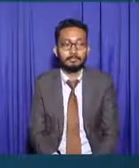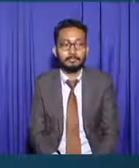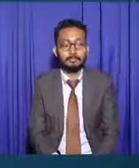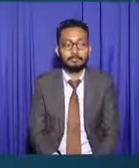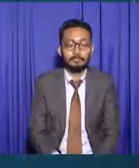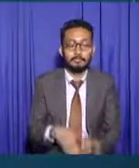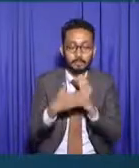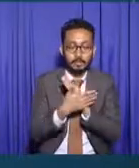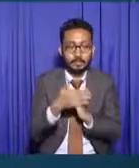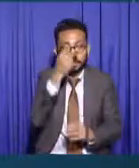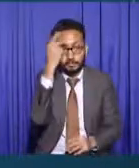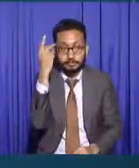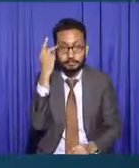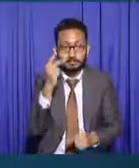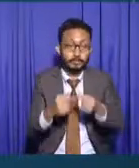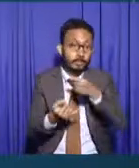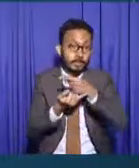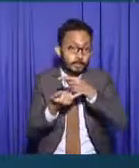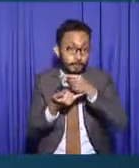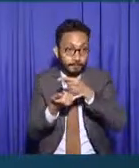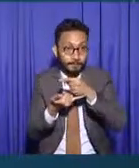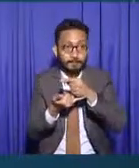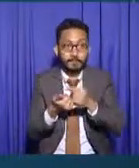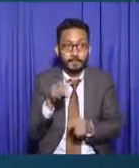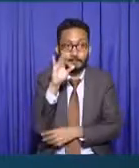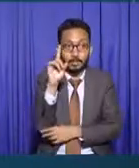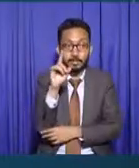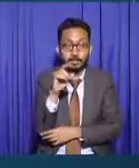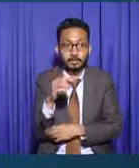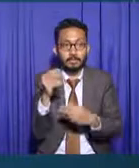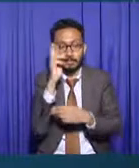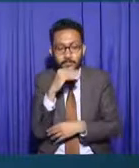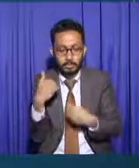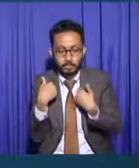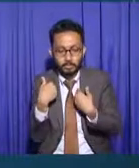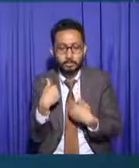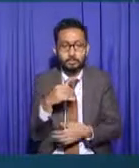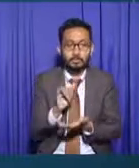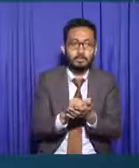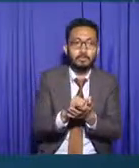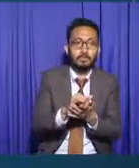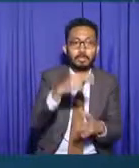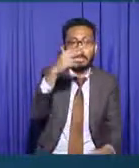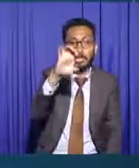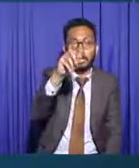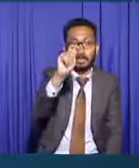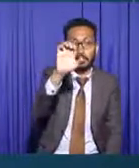oleh kerana genotip F1 merupakan heterozigot